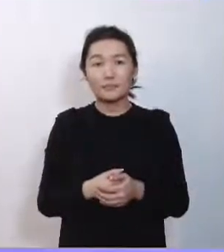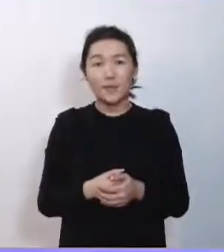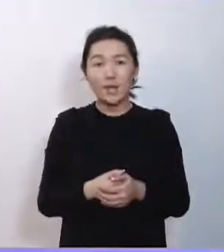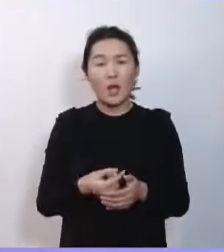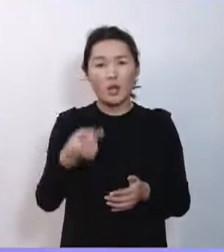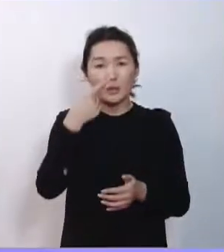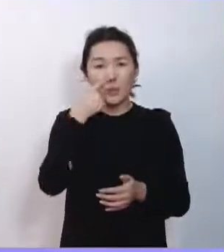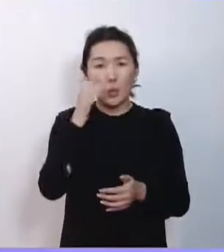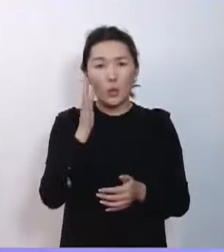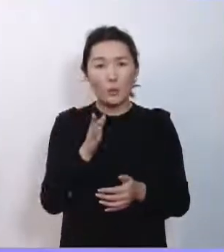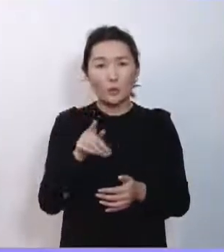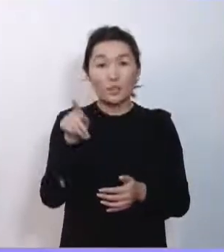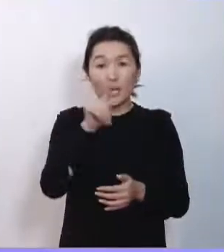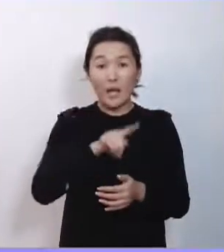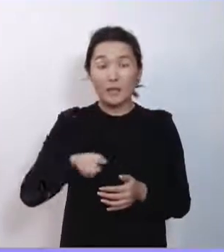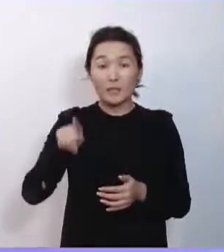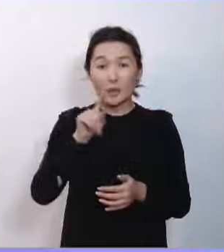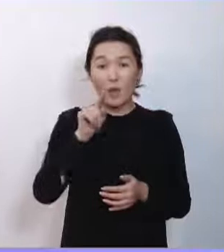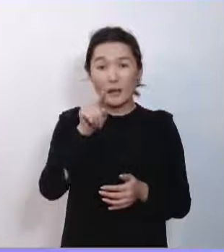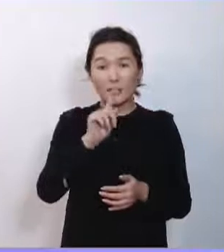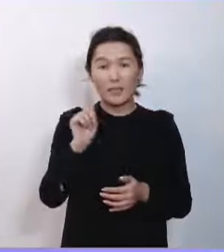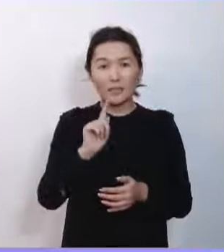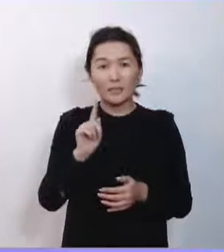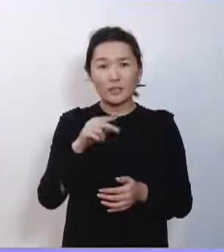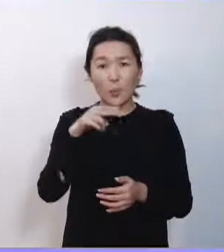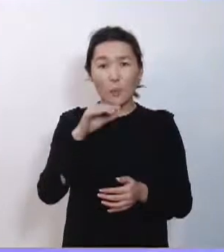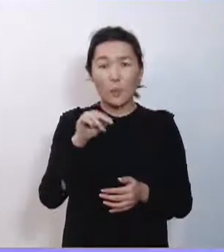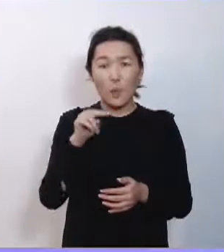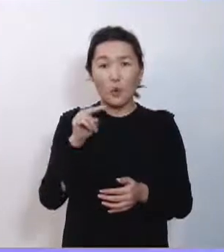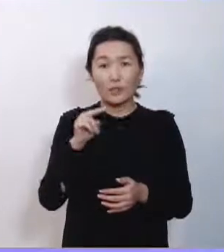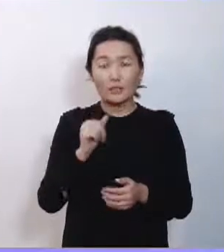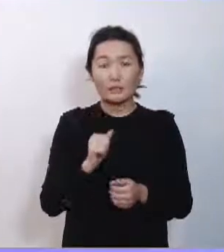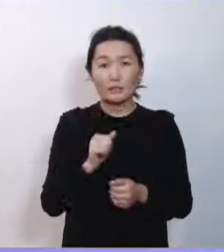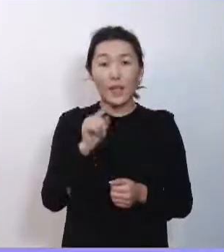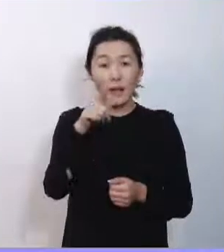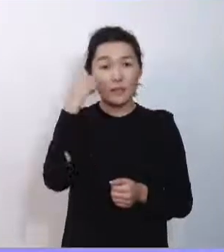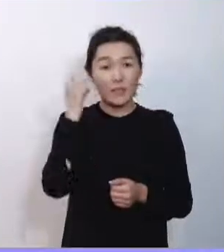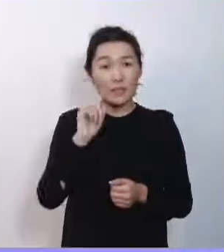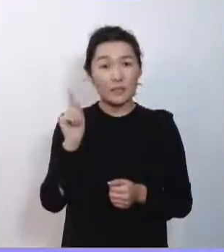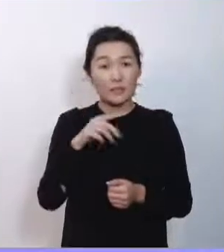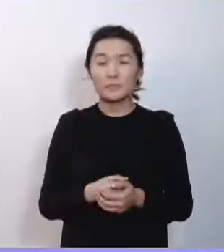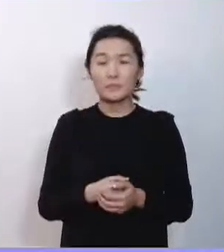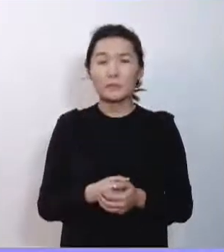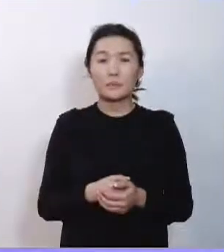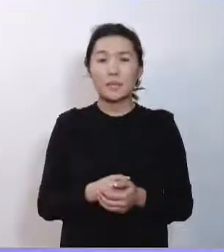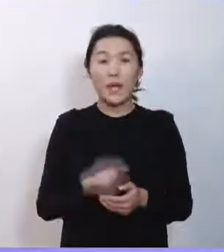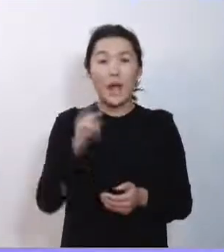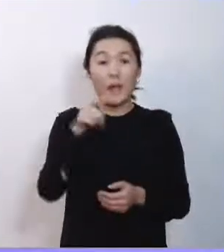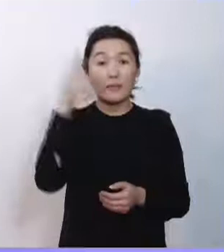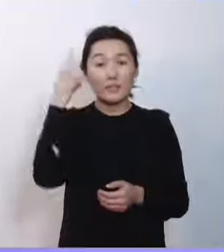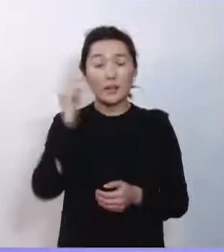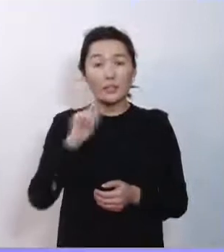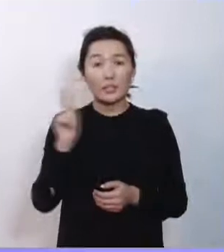Скоро будет колесо. А вы знаете, что под? А вы знаете, что мо? А вы